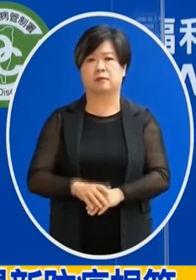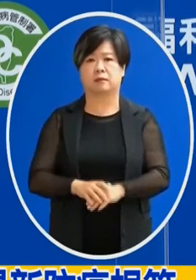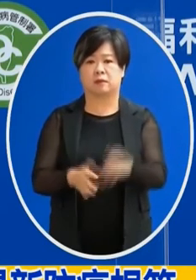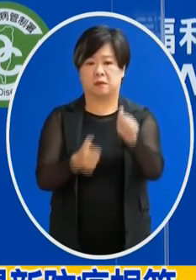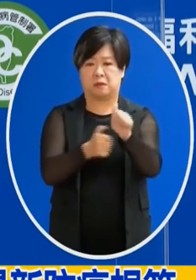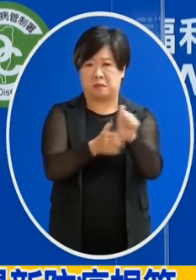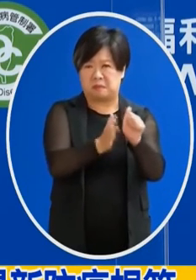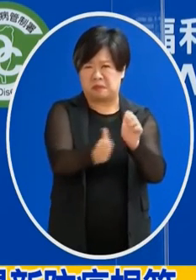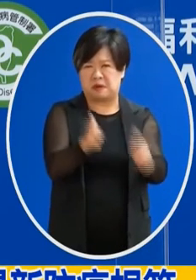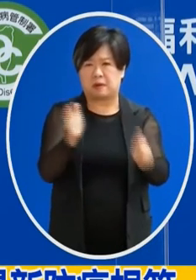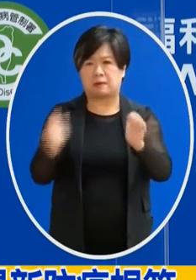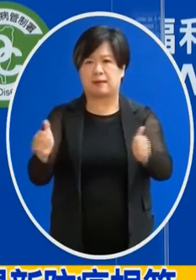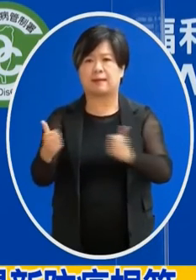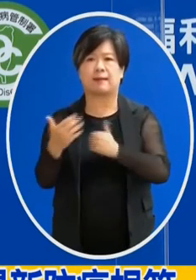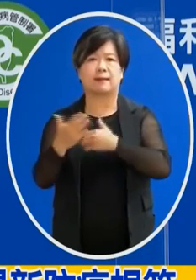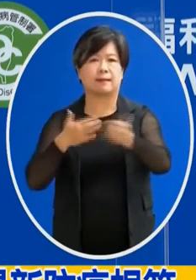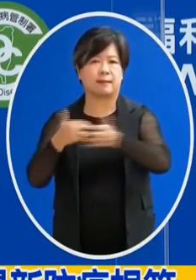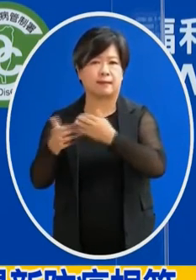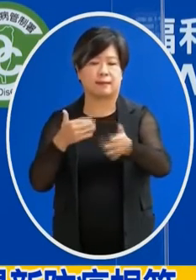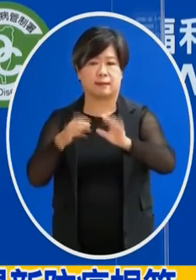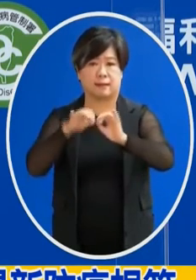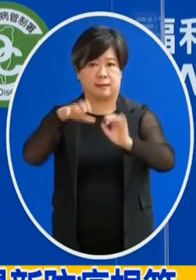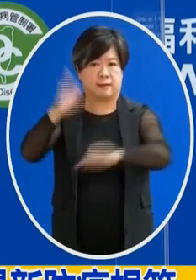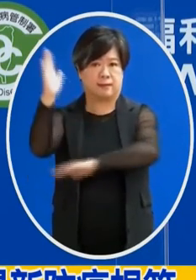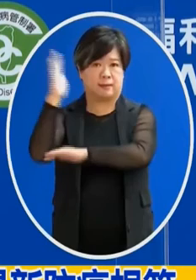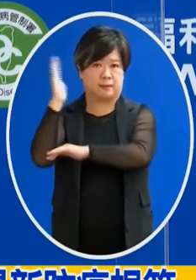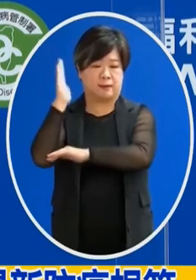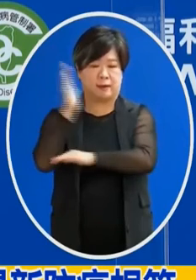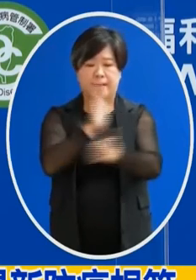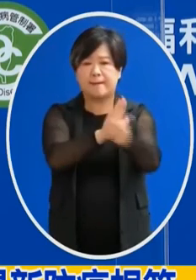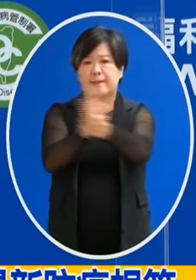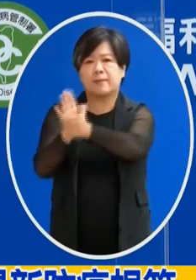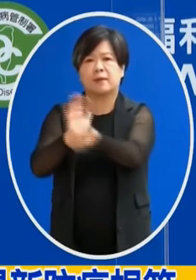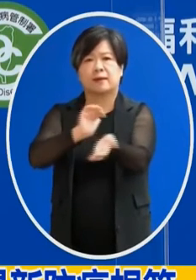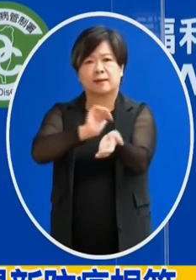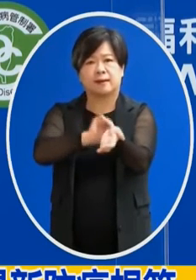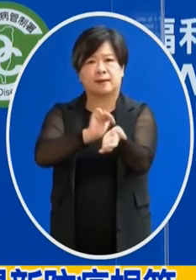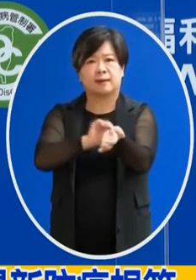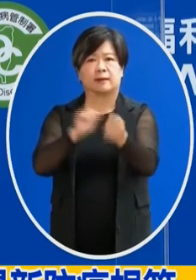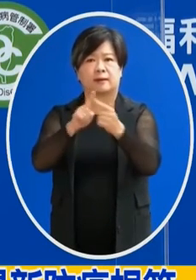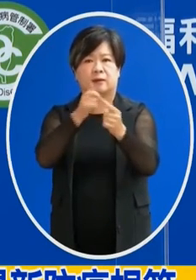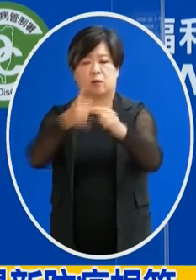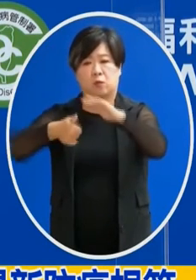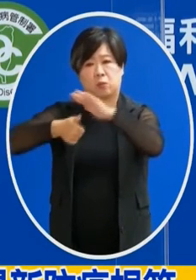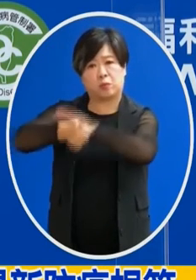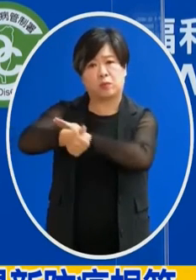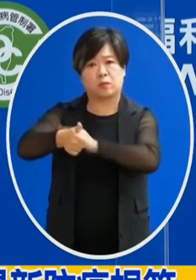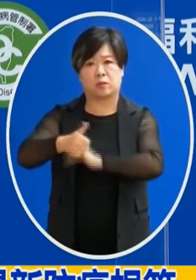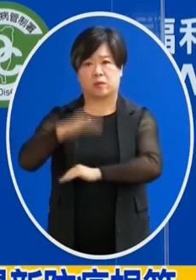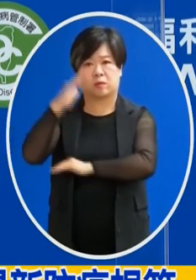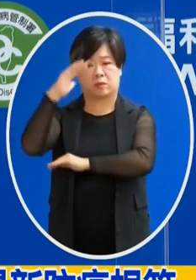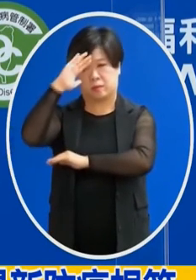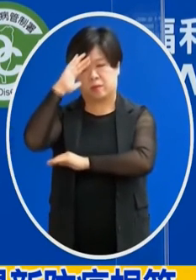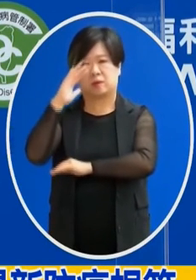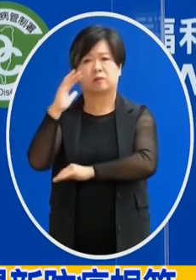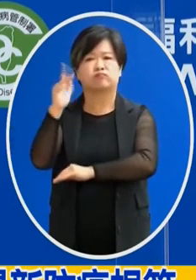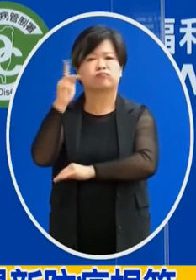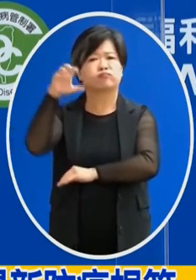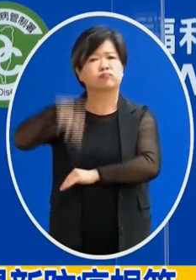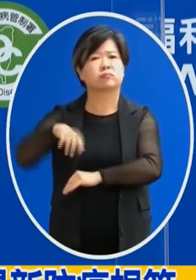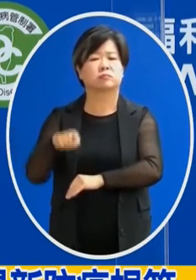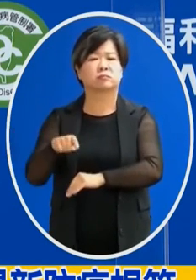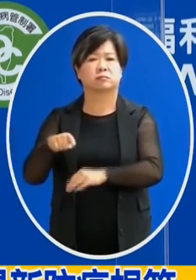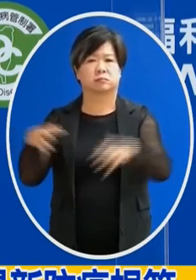方的地方政府来协助我们这些相关的医疗人员可以入住防疫旅馆哈。那第三个